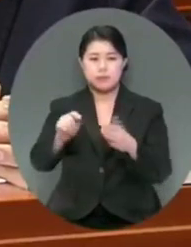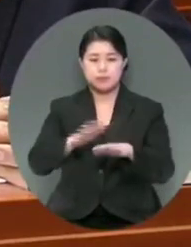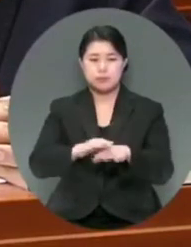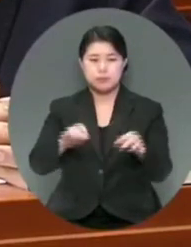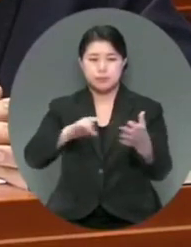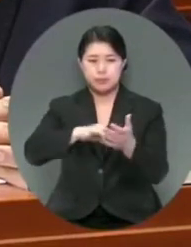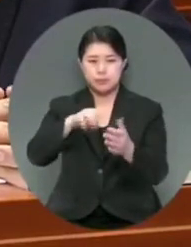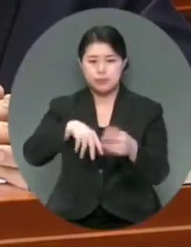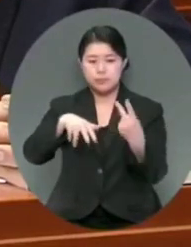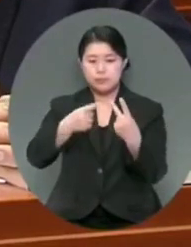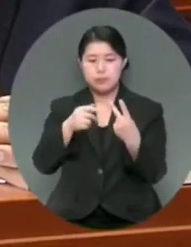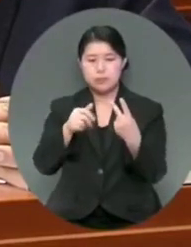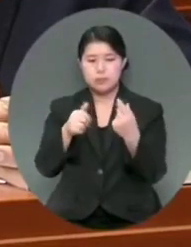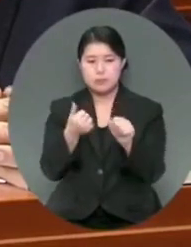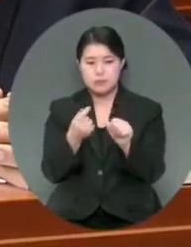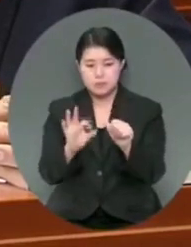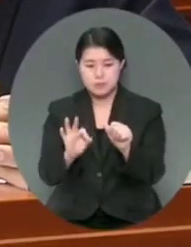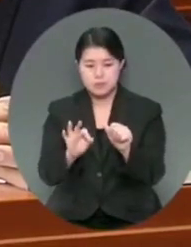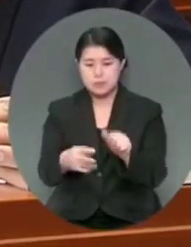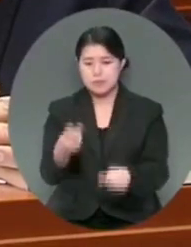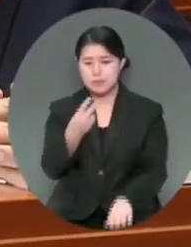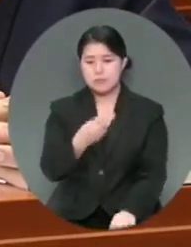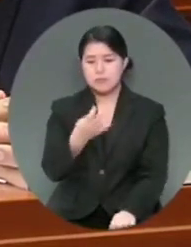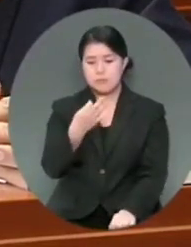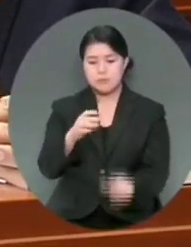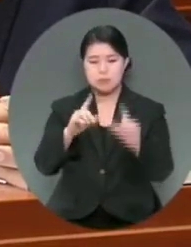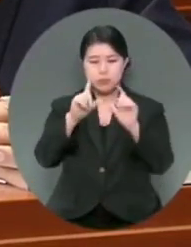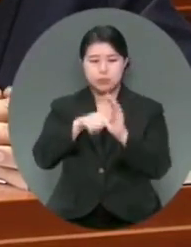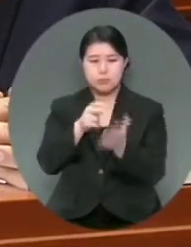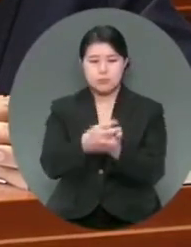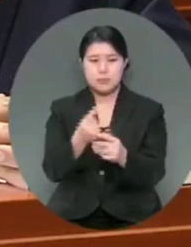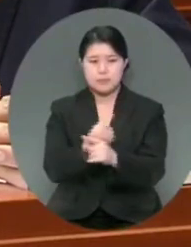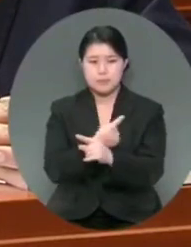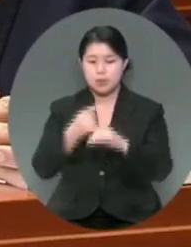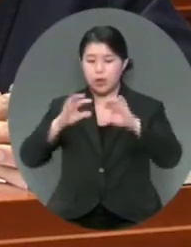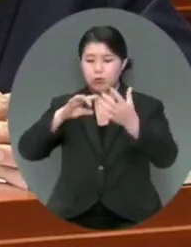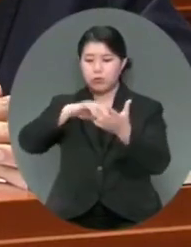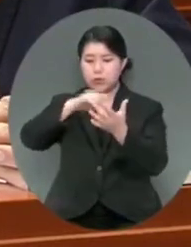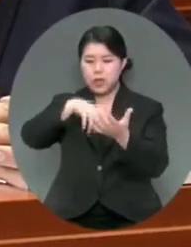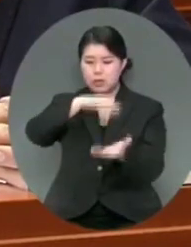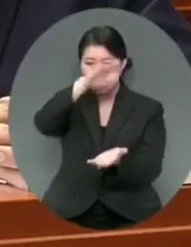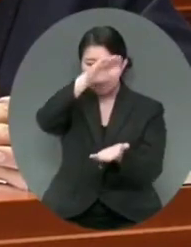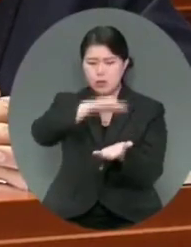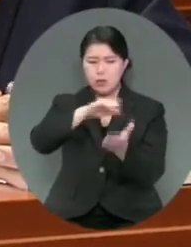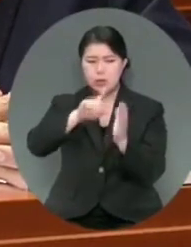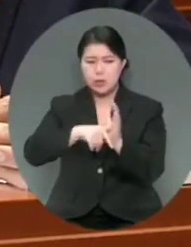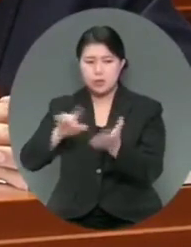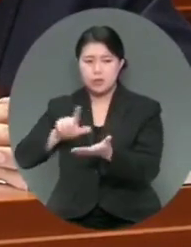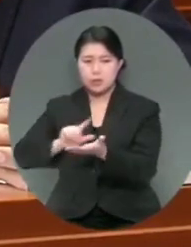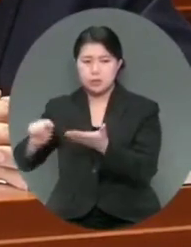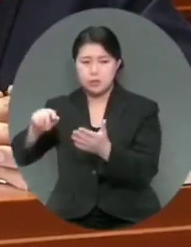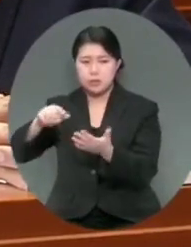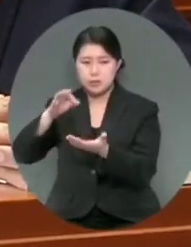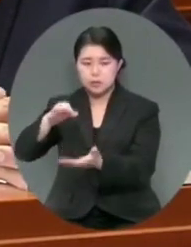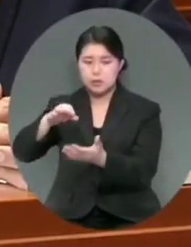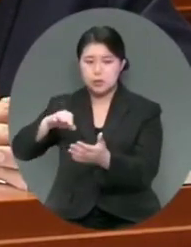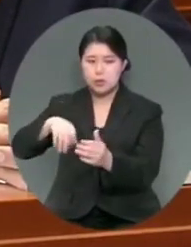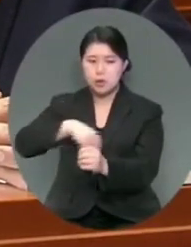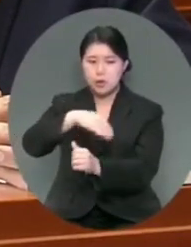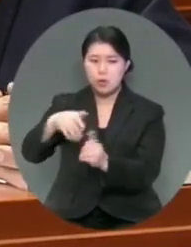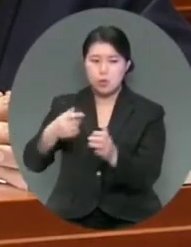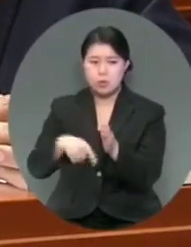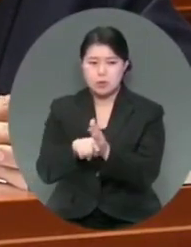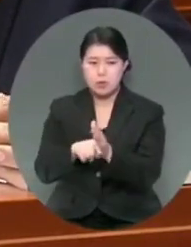지방교부세법 제5조 2항이 2014년에 개정돼서 이 국세가 줄어들면 네. 지방재정 여건을 고려해서